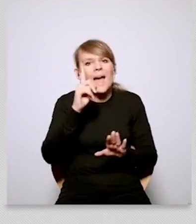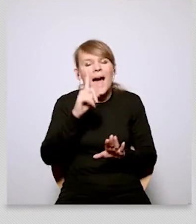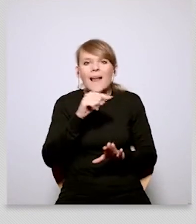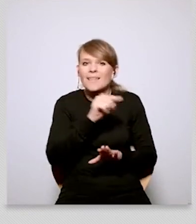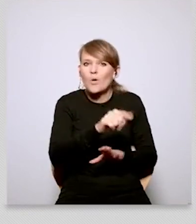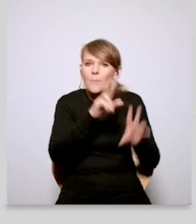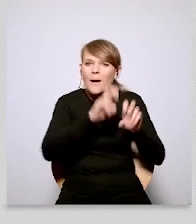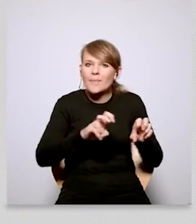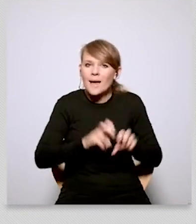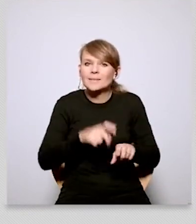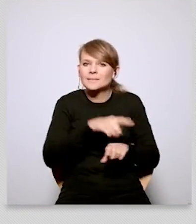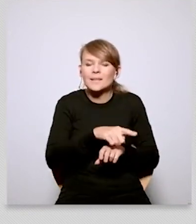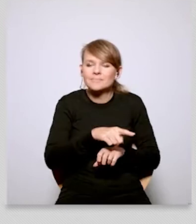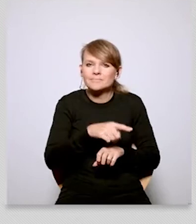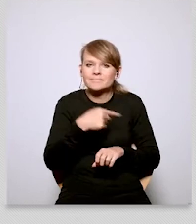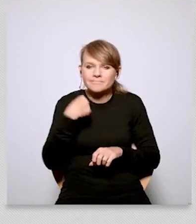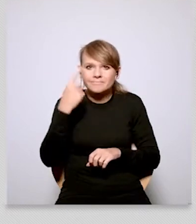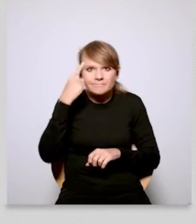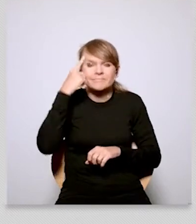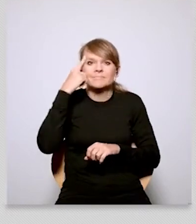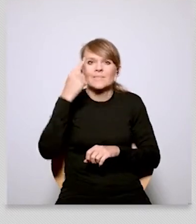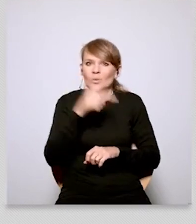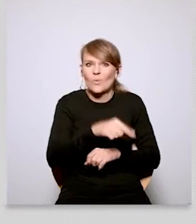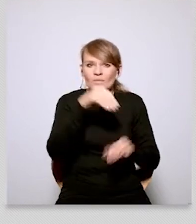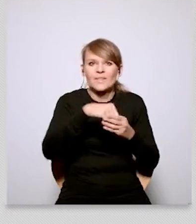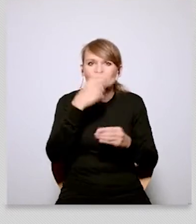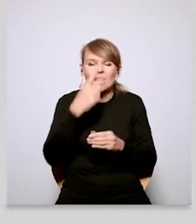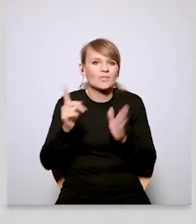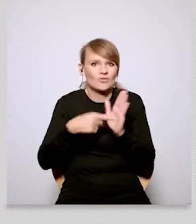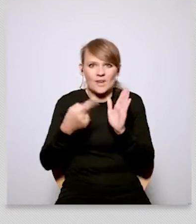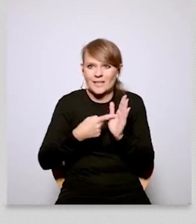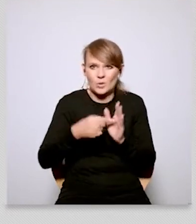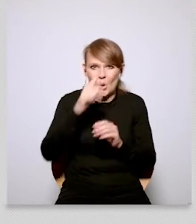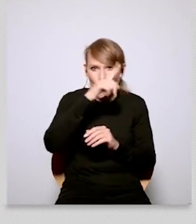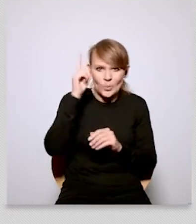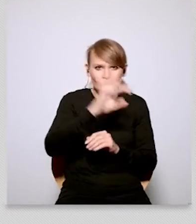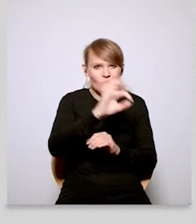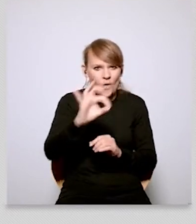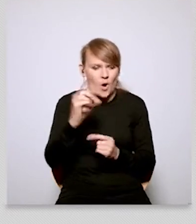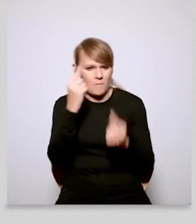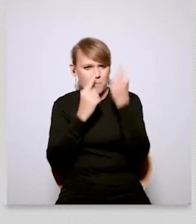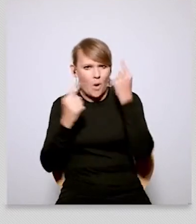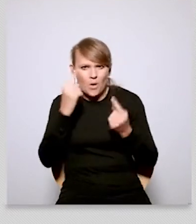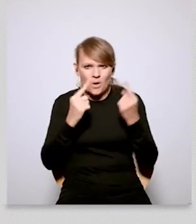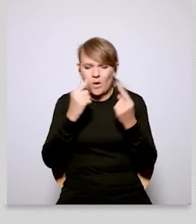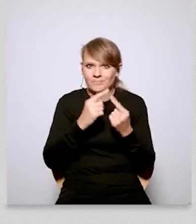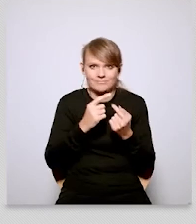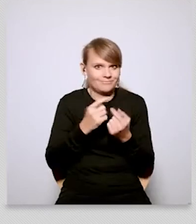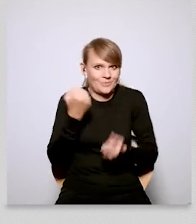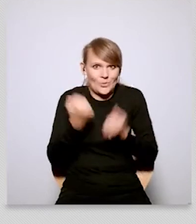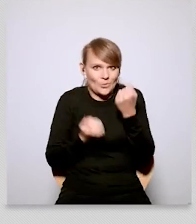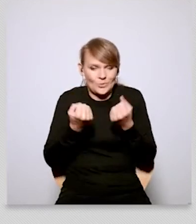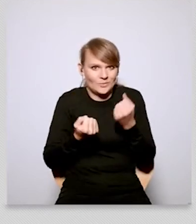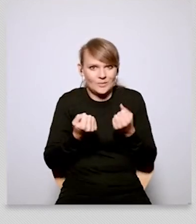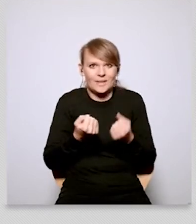jednak musimy pamiętać o tym, jak często skomplikowane są postawy, które poszczególne osoby mają. Także to było badanie, które dotyczyło postaw